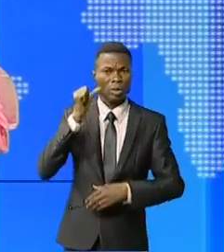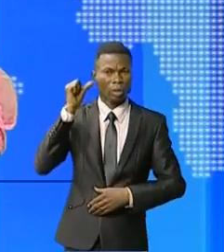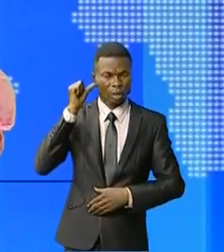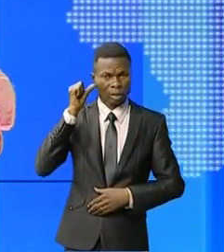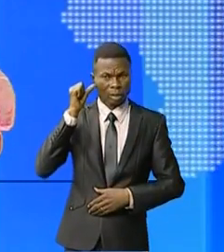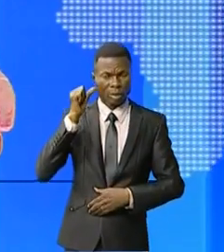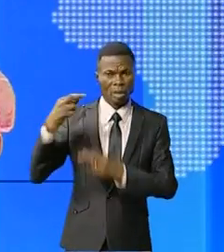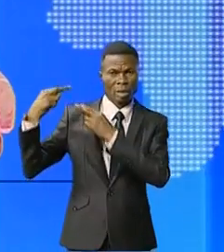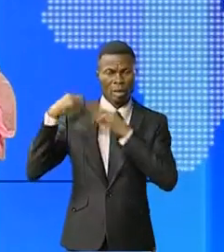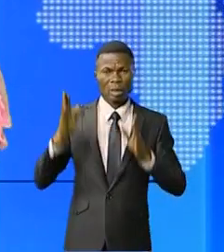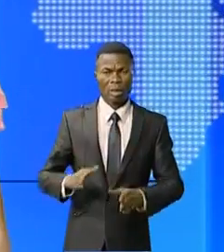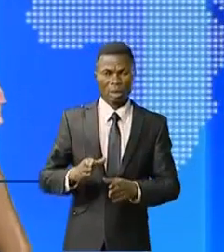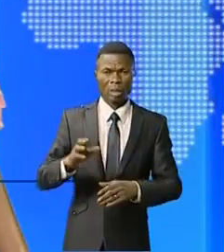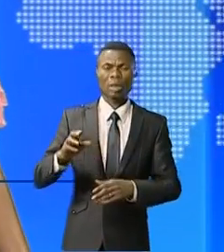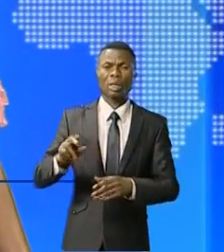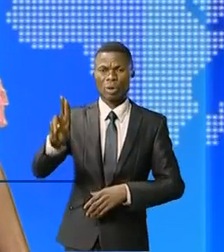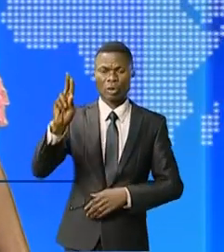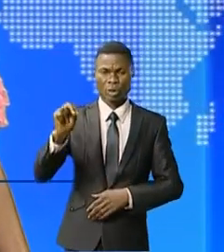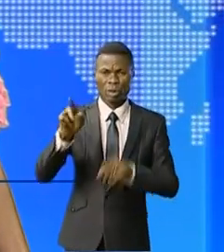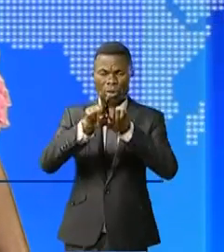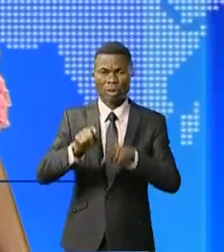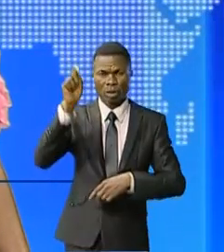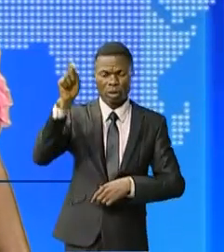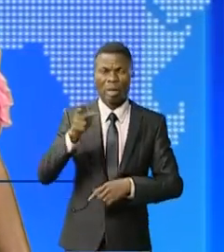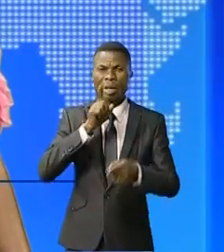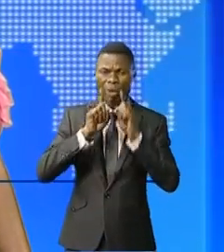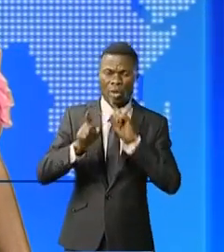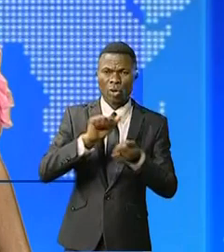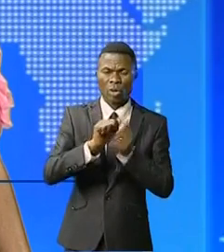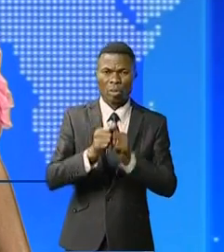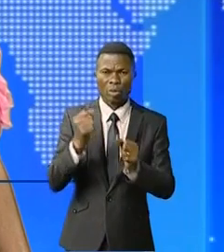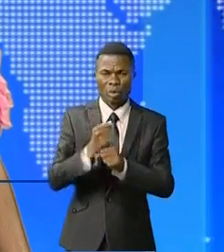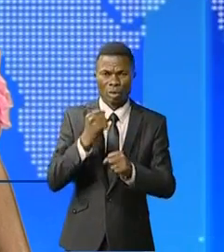lui les responsables de la MONUSCO et des FARDC pour parler des